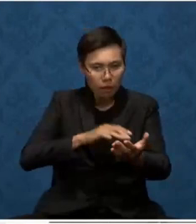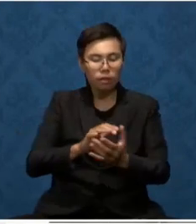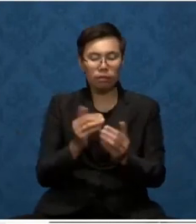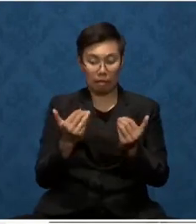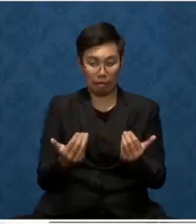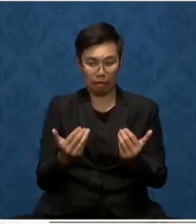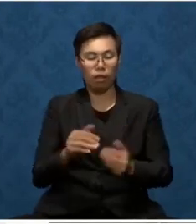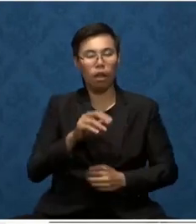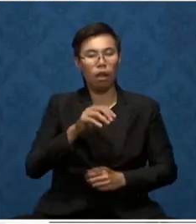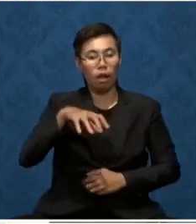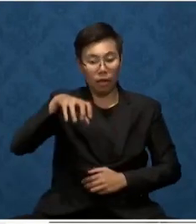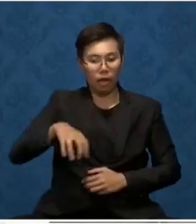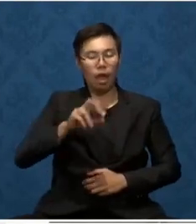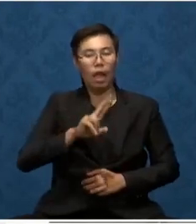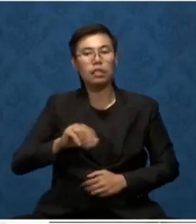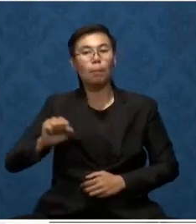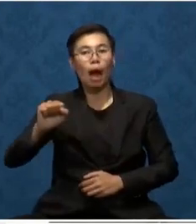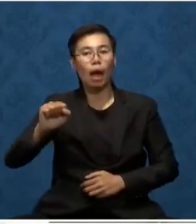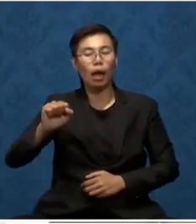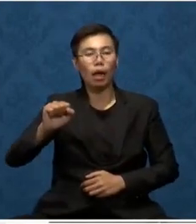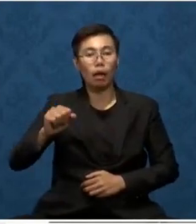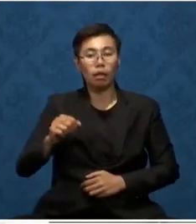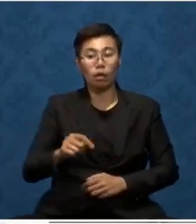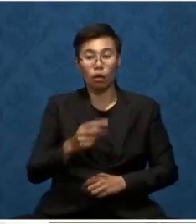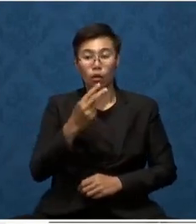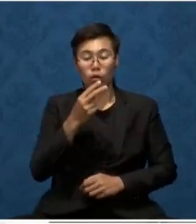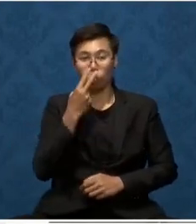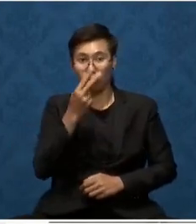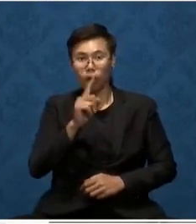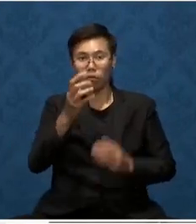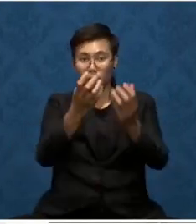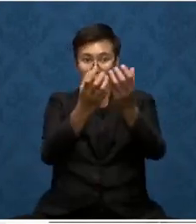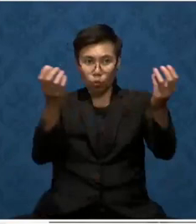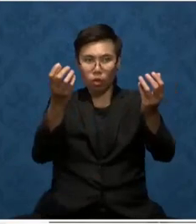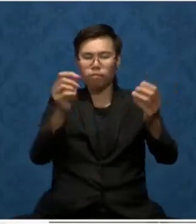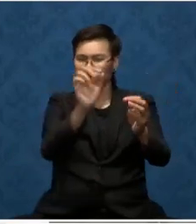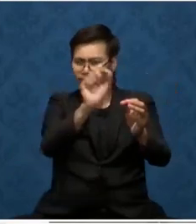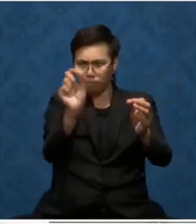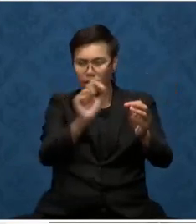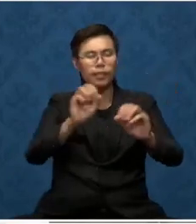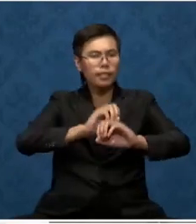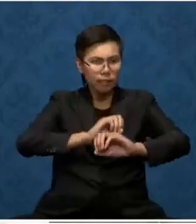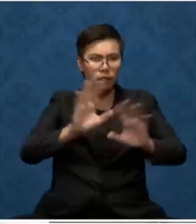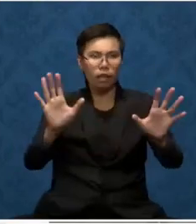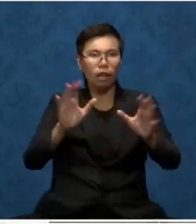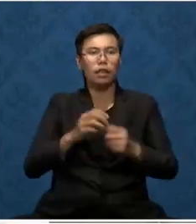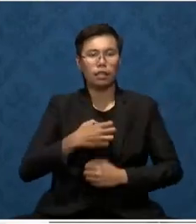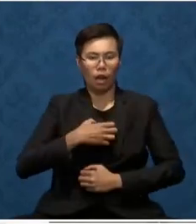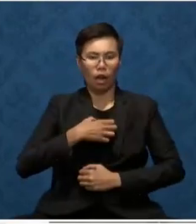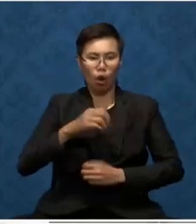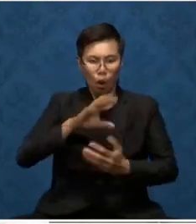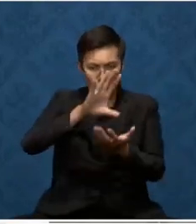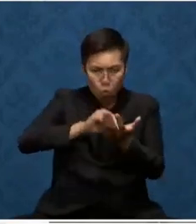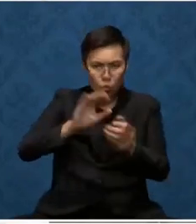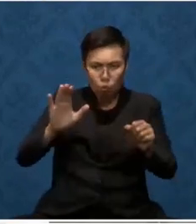จากรัฐธรรมนูญไว้ชัดเจนท่านประธานที่เคารพครับเพื่อให้ข้อมูลมีความรอบ